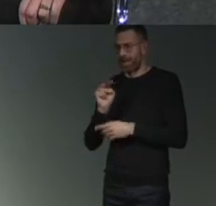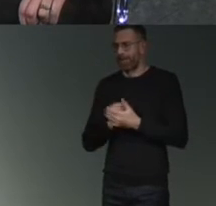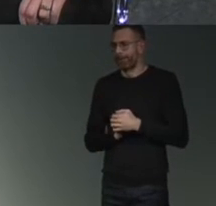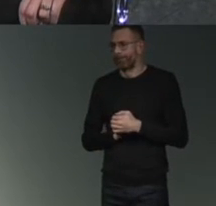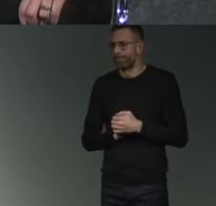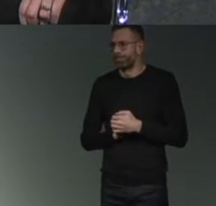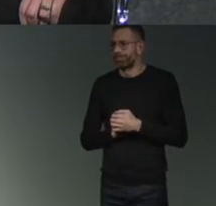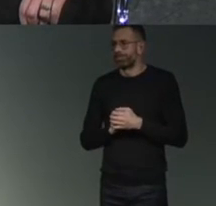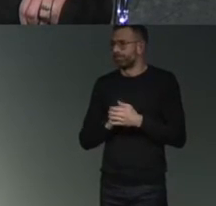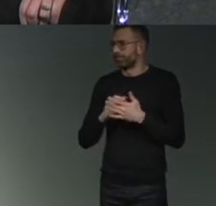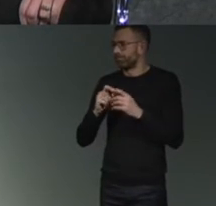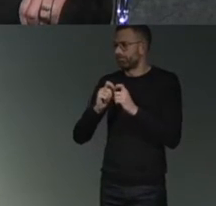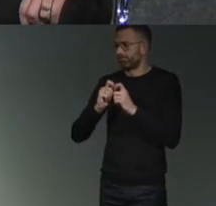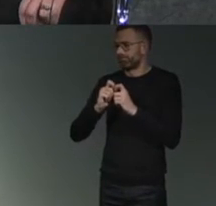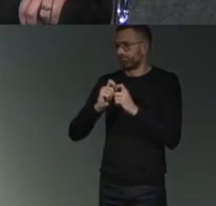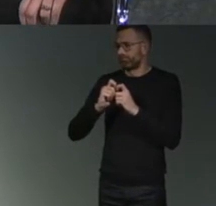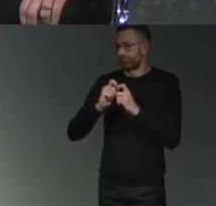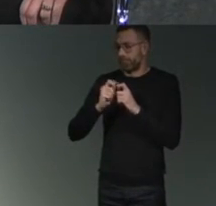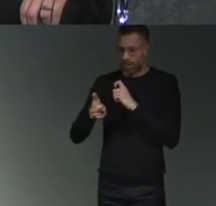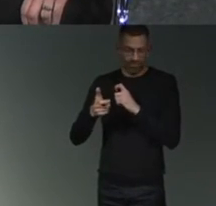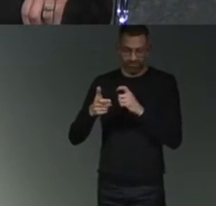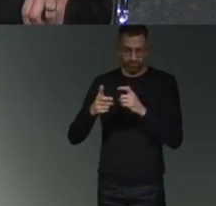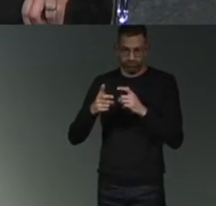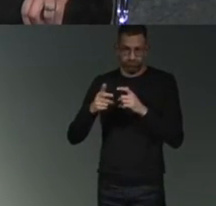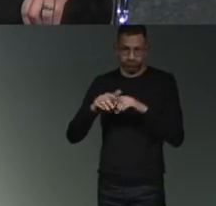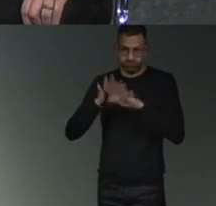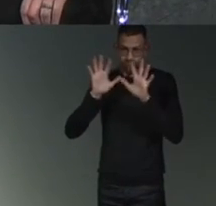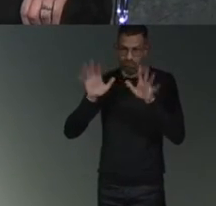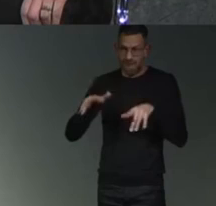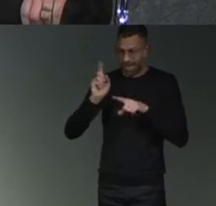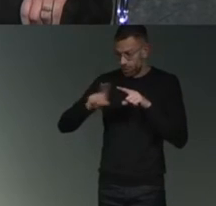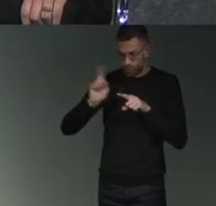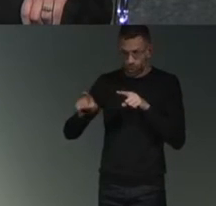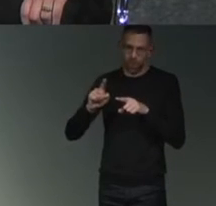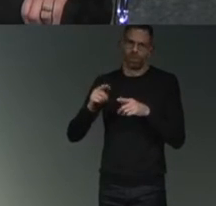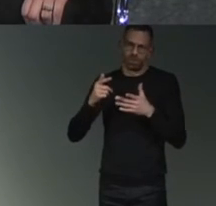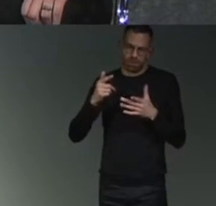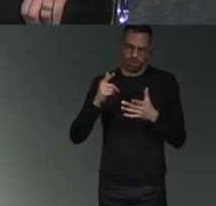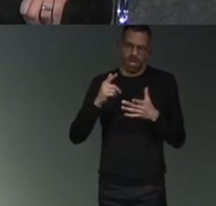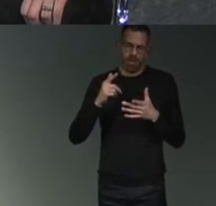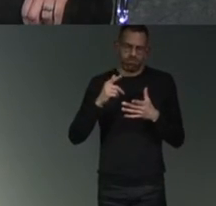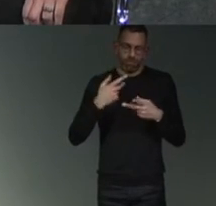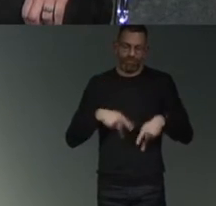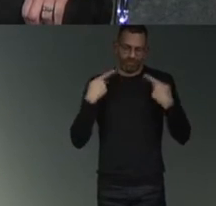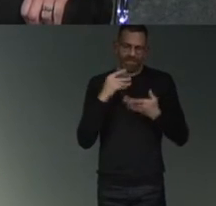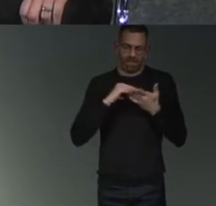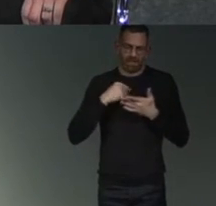résulte énormément de choses qui sont importantes dans ma vie